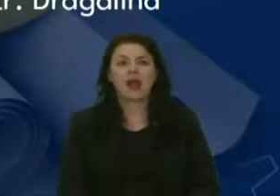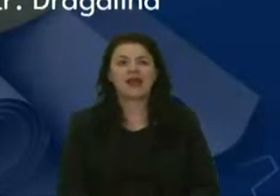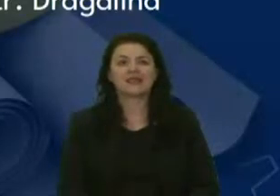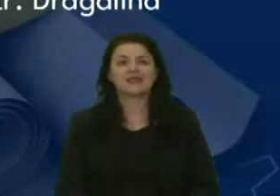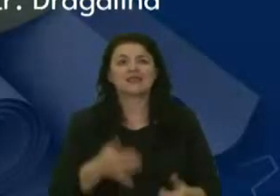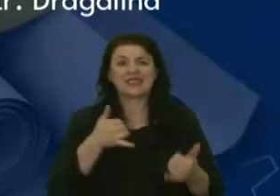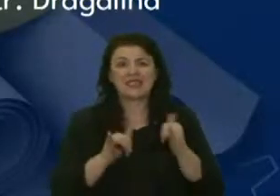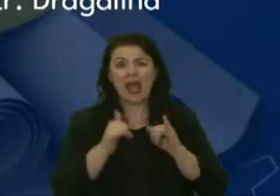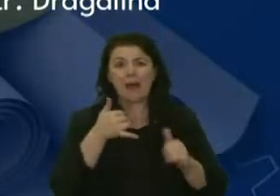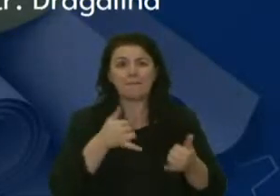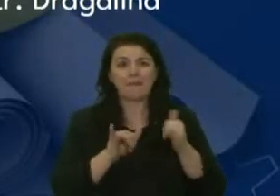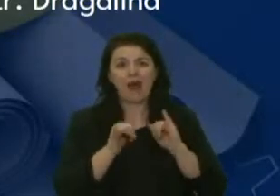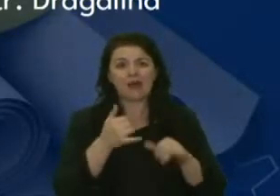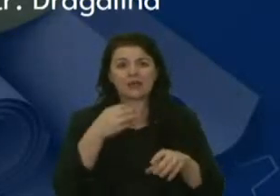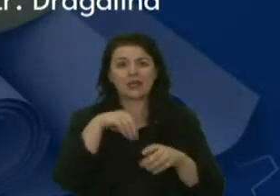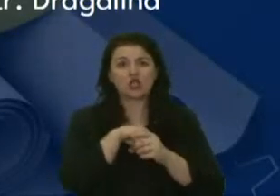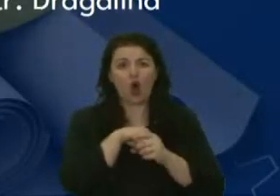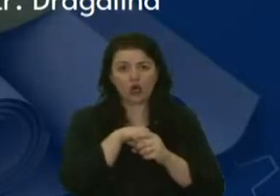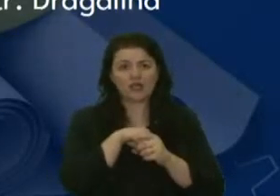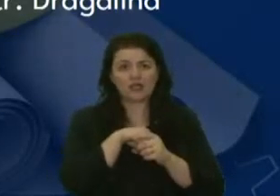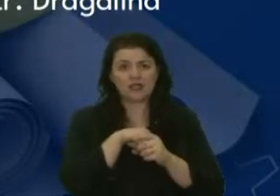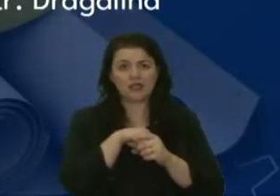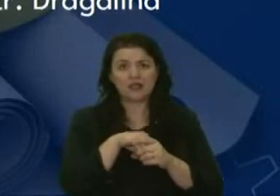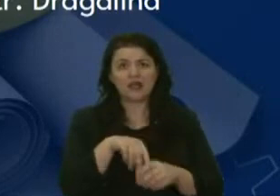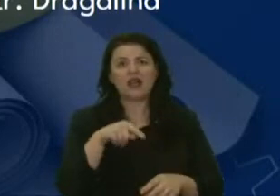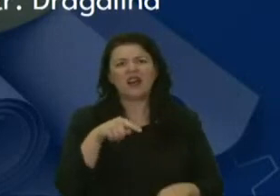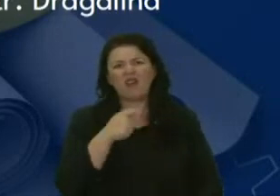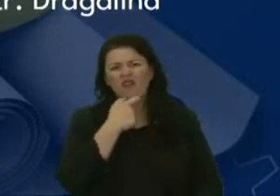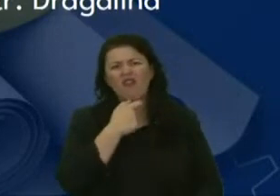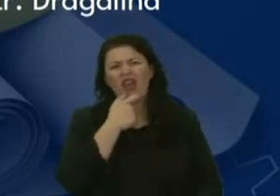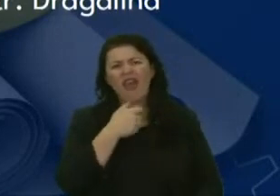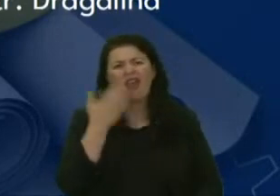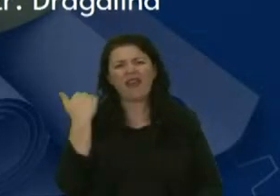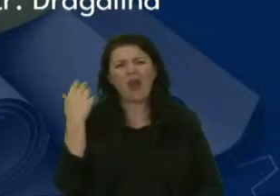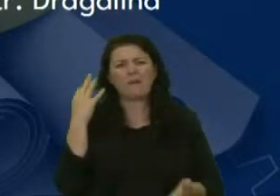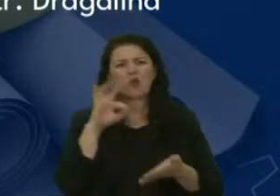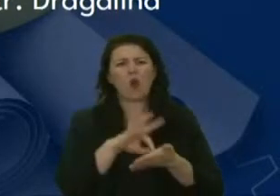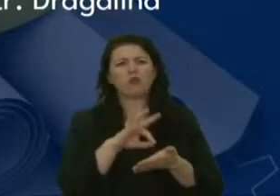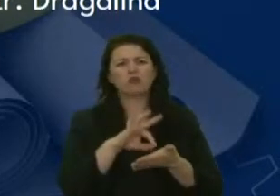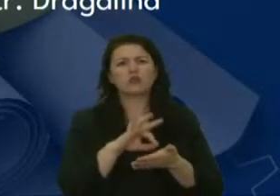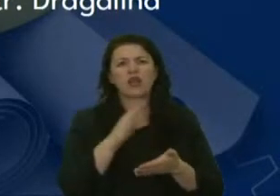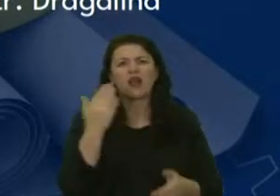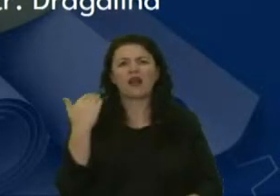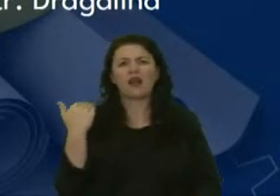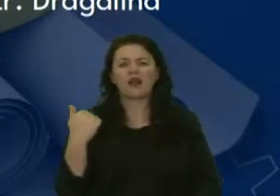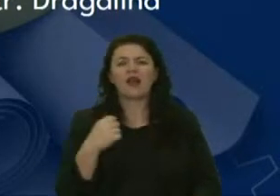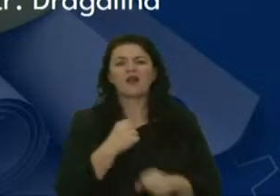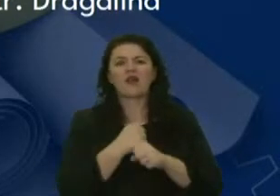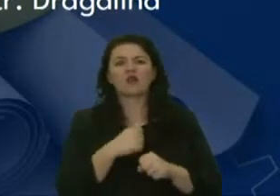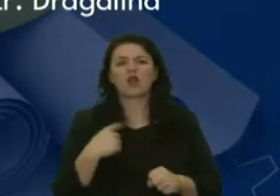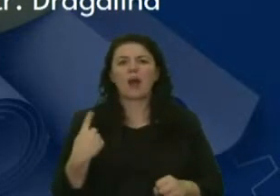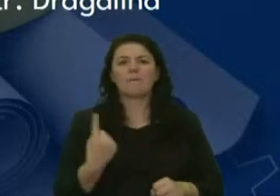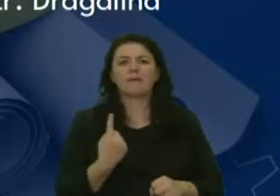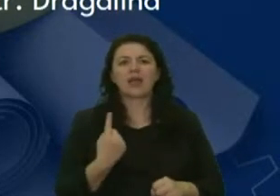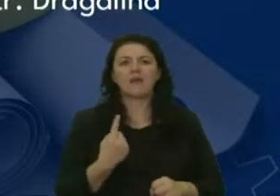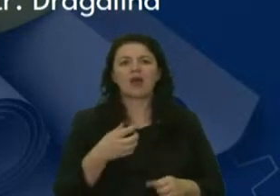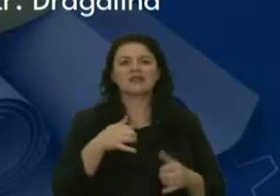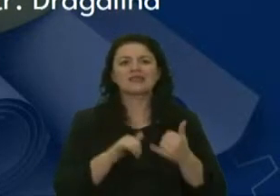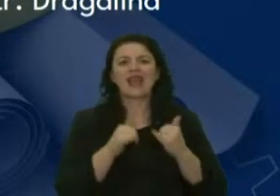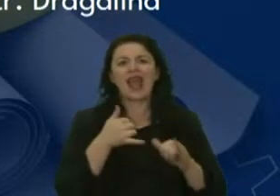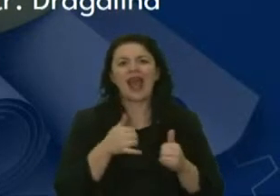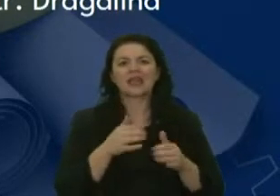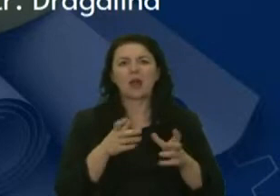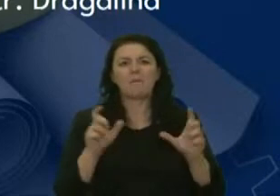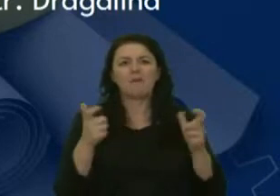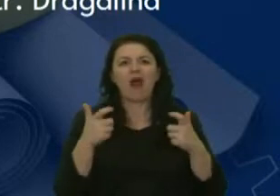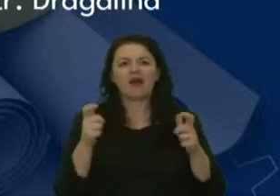ul indoor propunerea aceasta nu e nouă e veche Mi a fost lansată de la realizarea primului nostru Skate Park ca